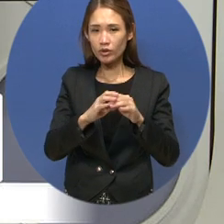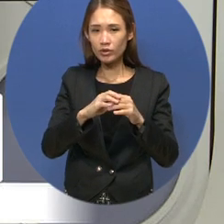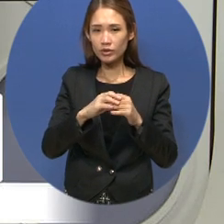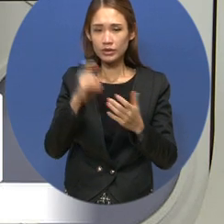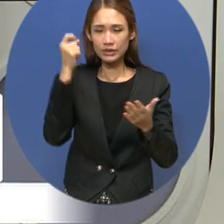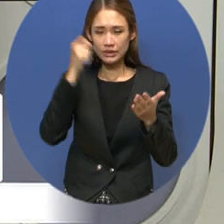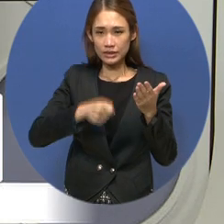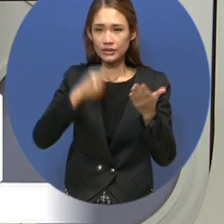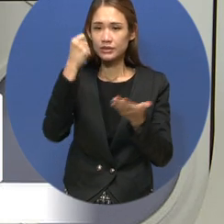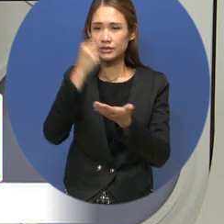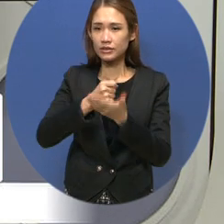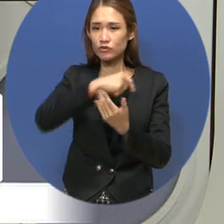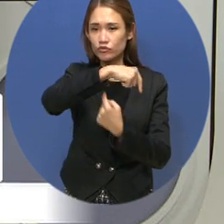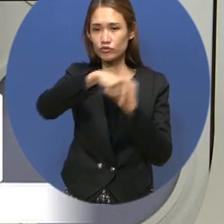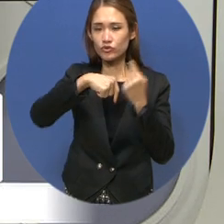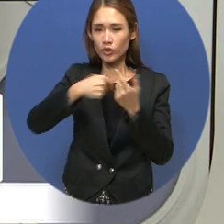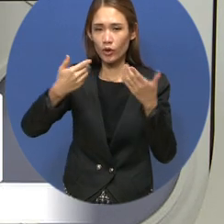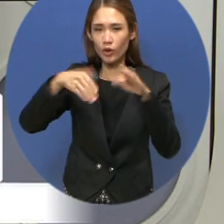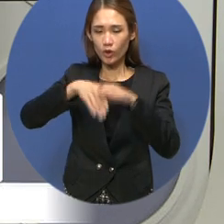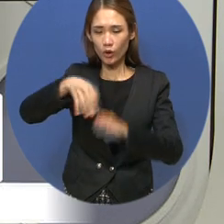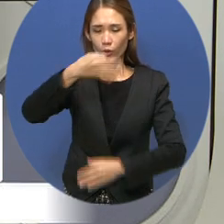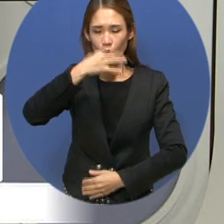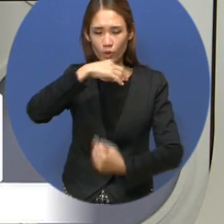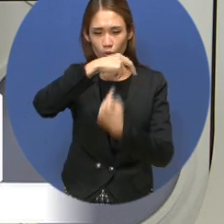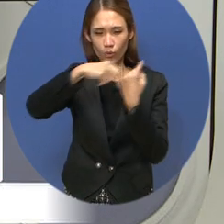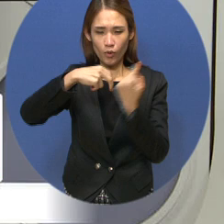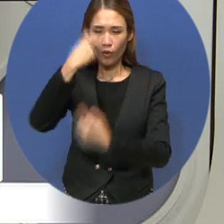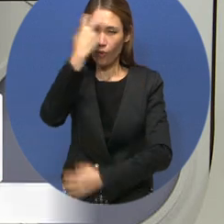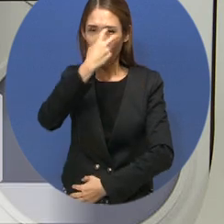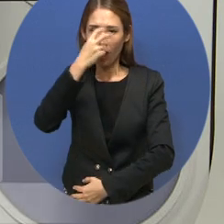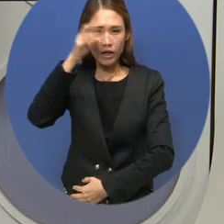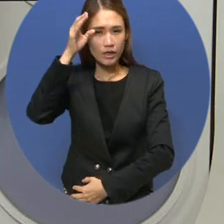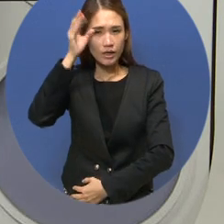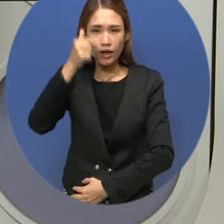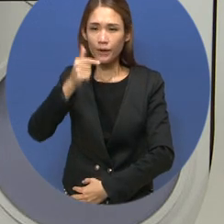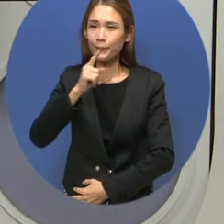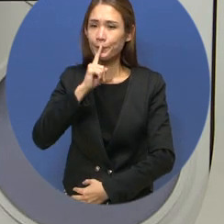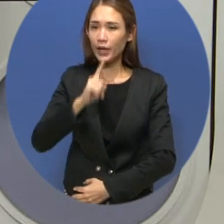체계적이고 효율적으로 관리될 수 있길 기대한다고 강조했습니다